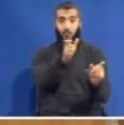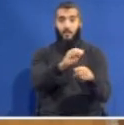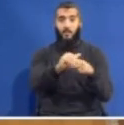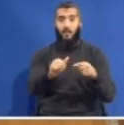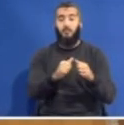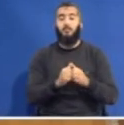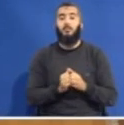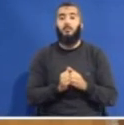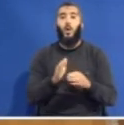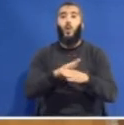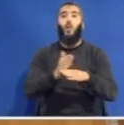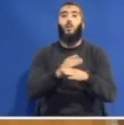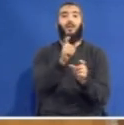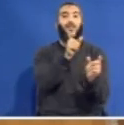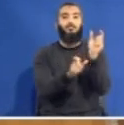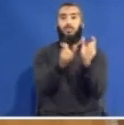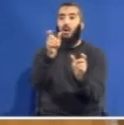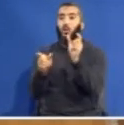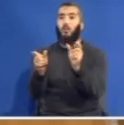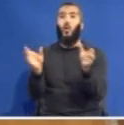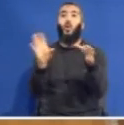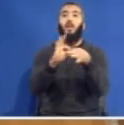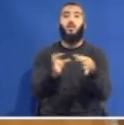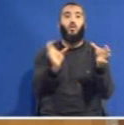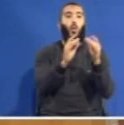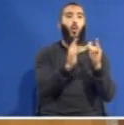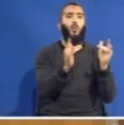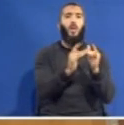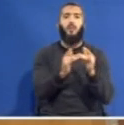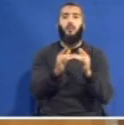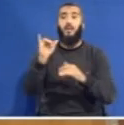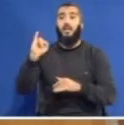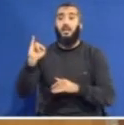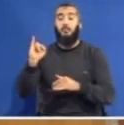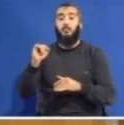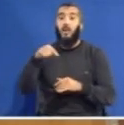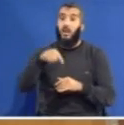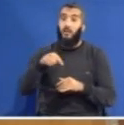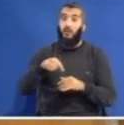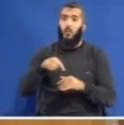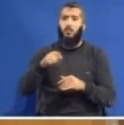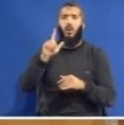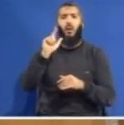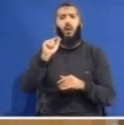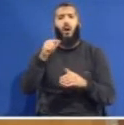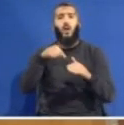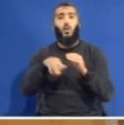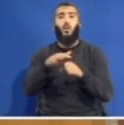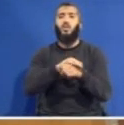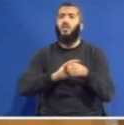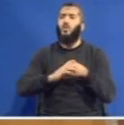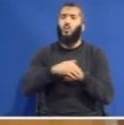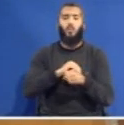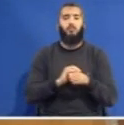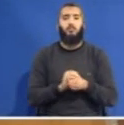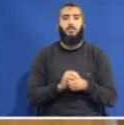والتعامل فيما بين الناس على منهج الإسلام يقتضي أن يكون متكاملا، لا يجوز للإنسان